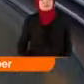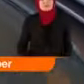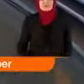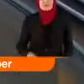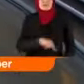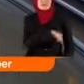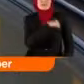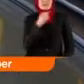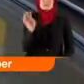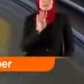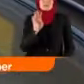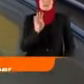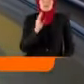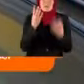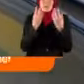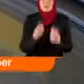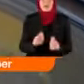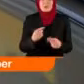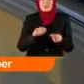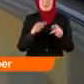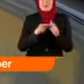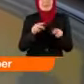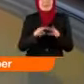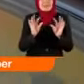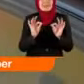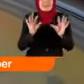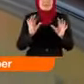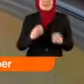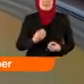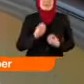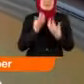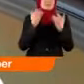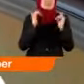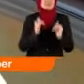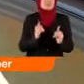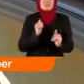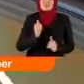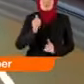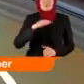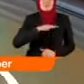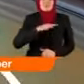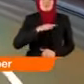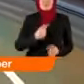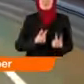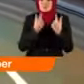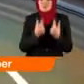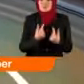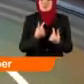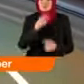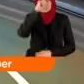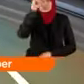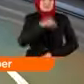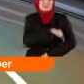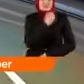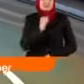termometrelerin 40 dereceyi gördüğü nemden bunu aldığımız günleri yaşıyoruz ama hemen uyaralım sıcaklıklar daha da artacak